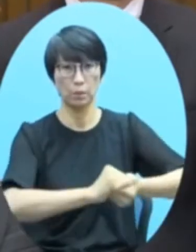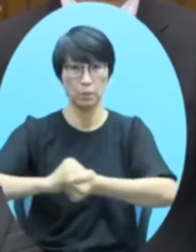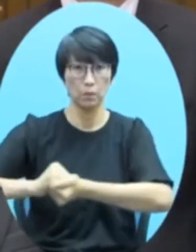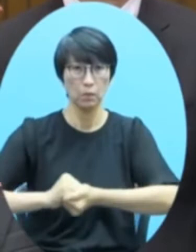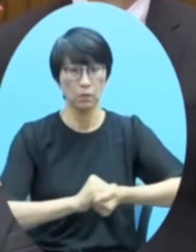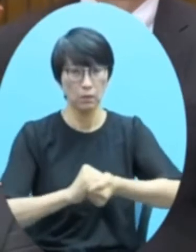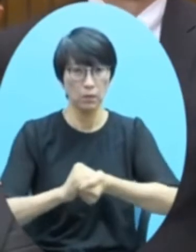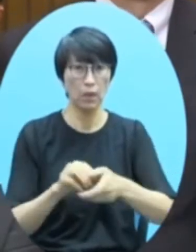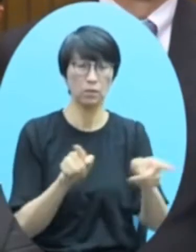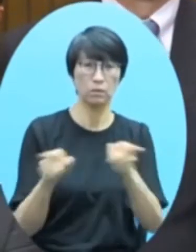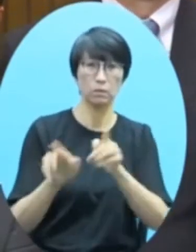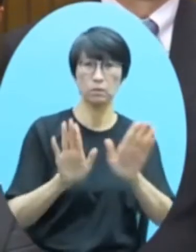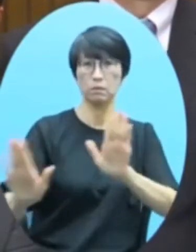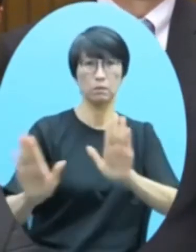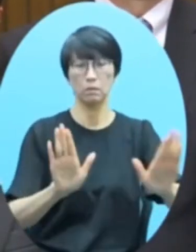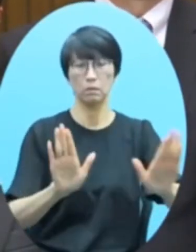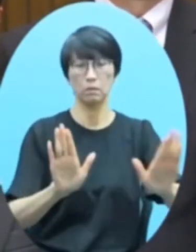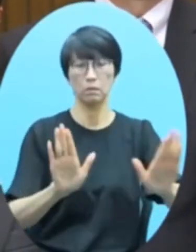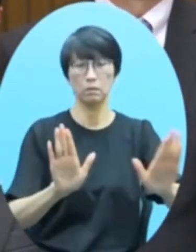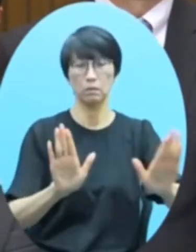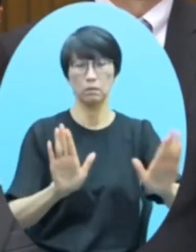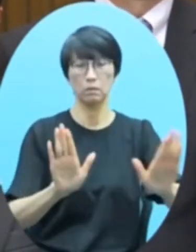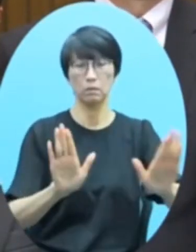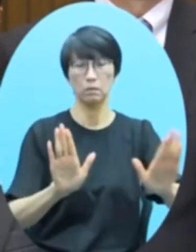變，以確保緊急